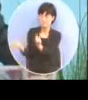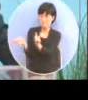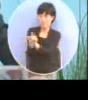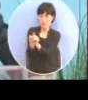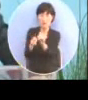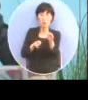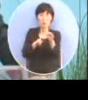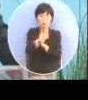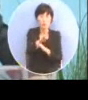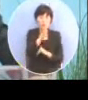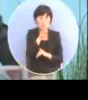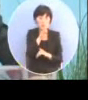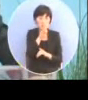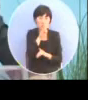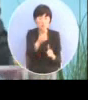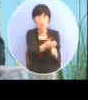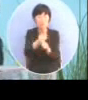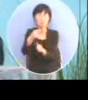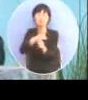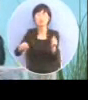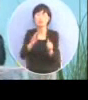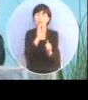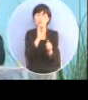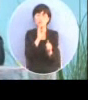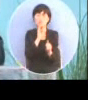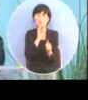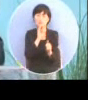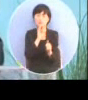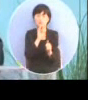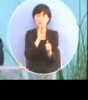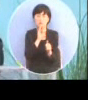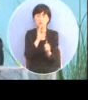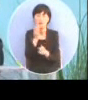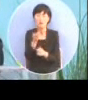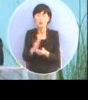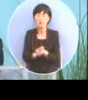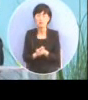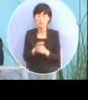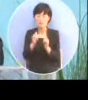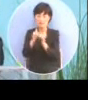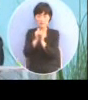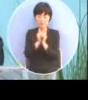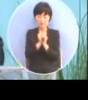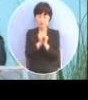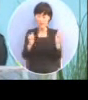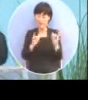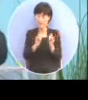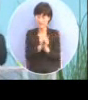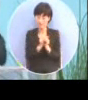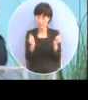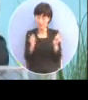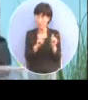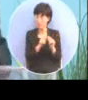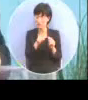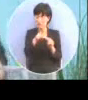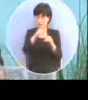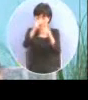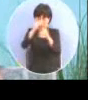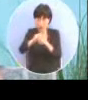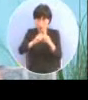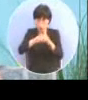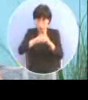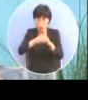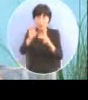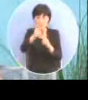xả Chúa Giêsu phải chết, đúng không nào? 많은 사람이 해석을 좀 이상하게 합니다. Cho nên rất nhiều người giải thích Kinh Thánh sai thế này. 베드로는 회개했고